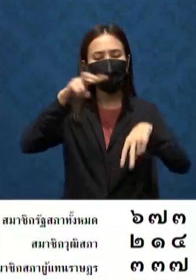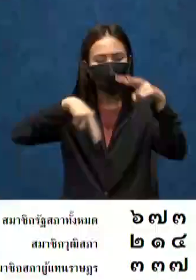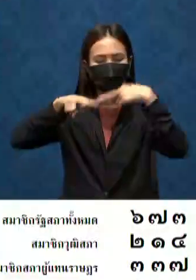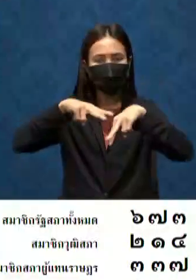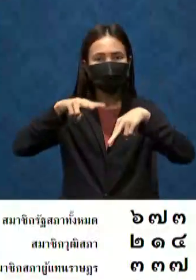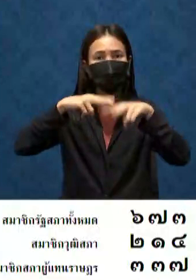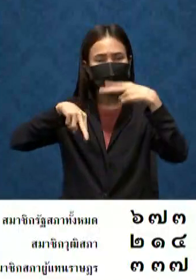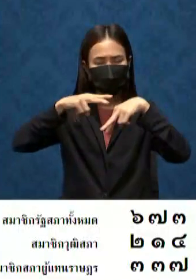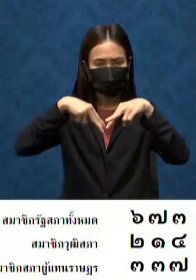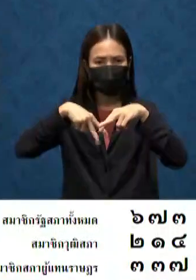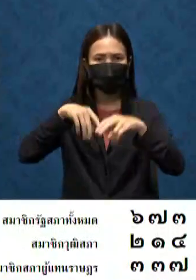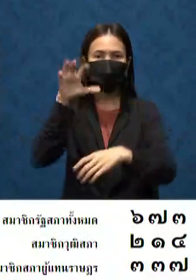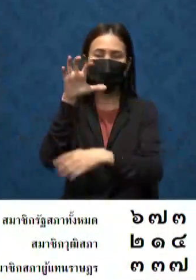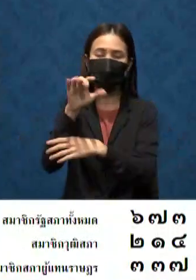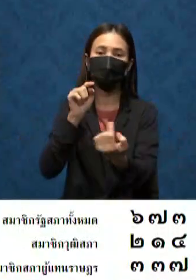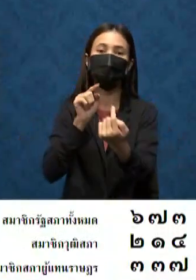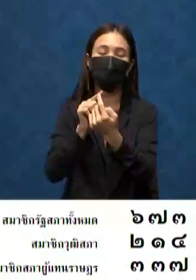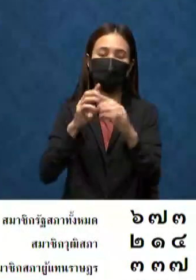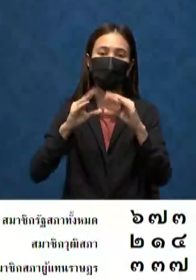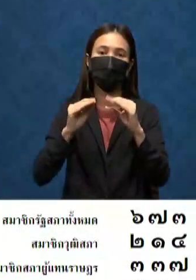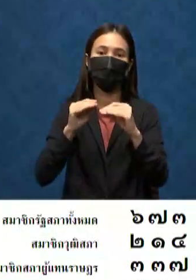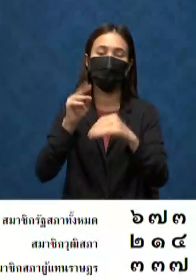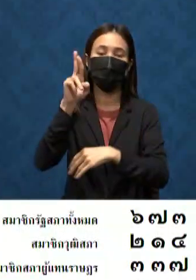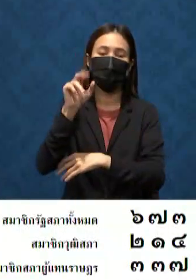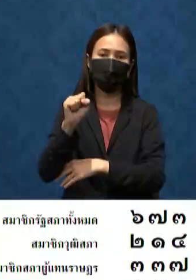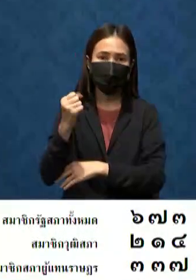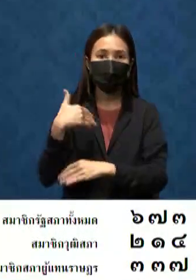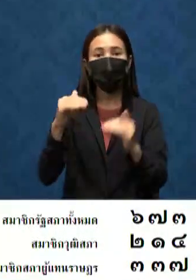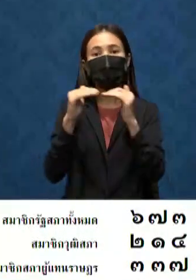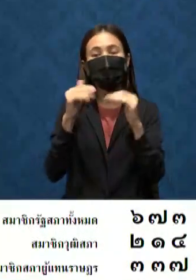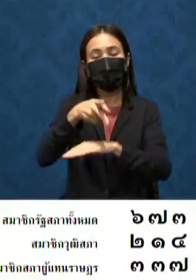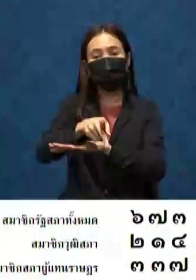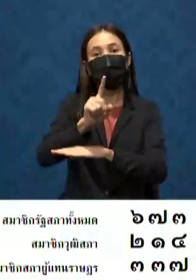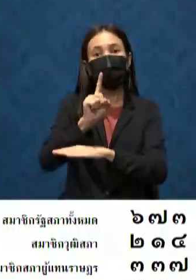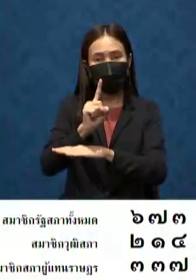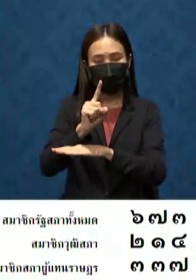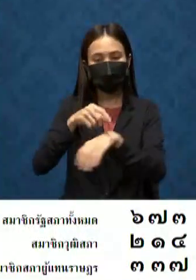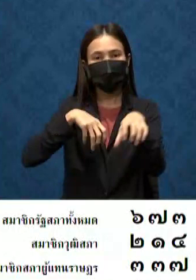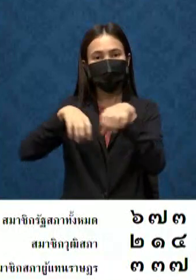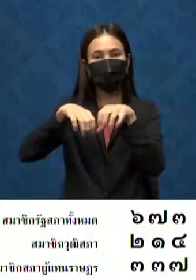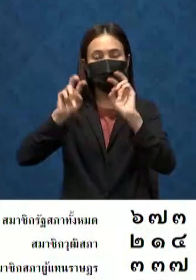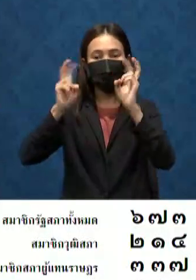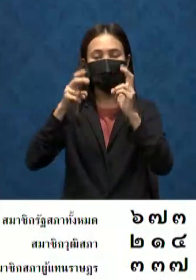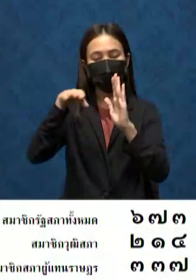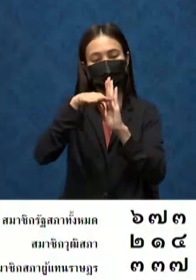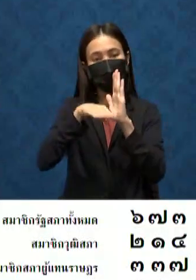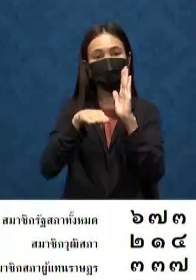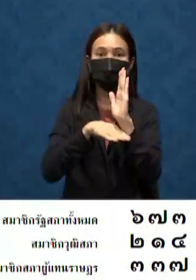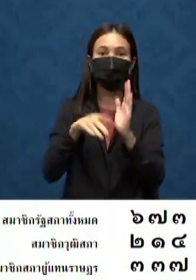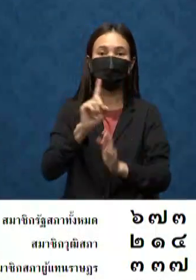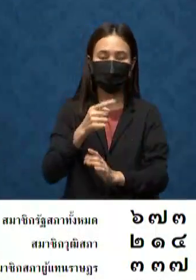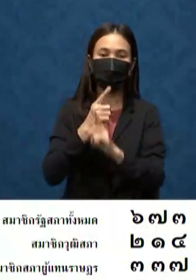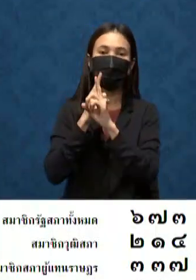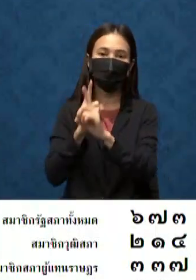การประชุมรัฐสภาชัดเจนครับว่าอำนาจประธานรัฐสภาในการจัดเรื่องใดไว้ในลำดับใดนั้นเป็น